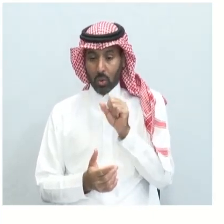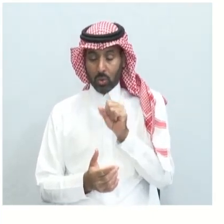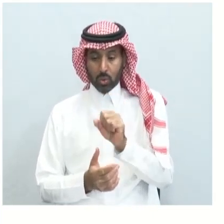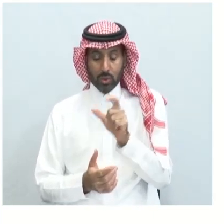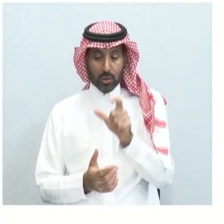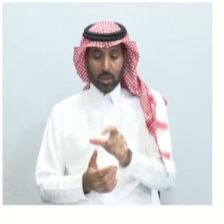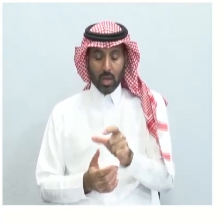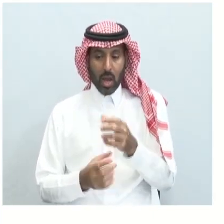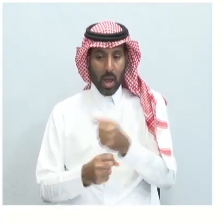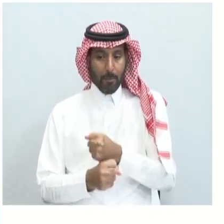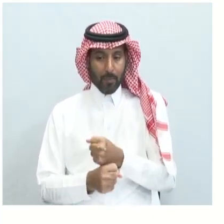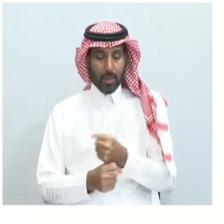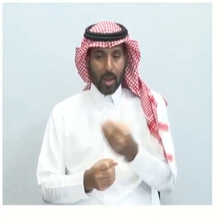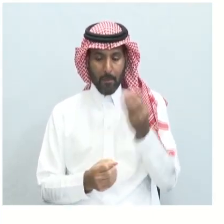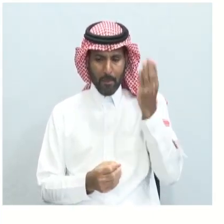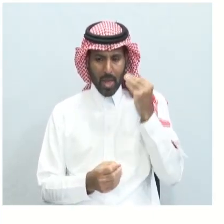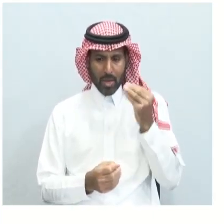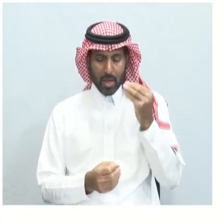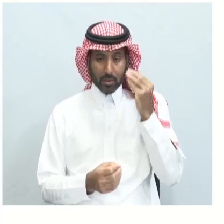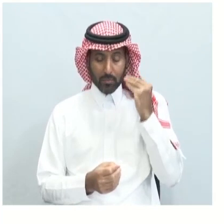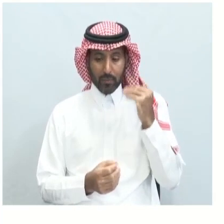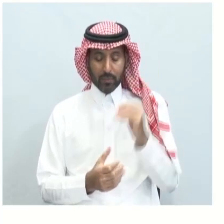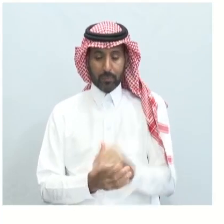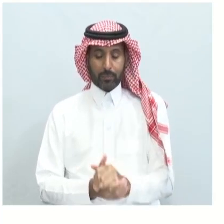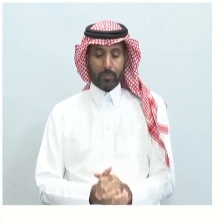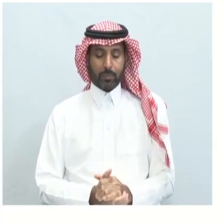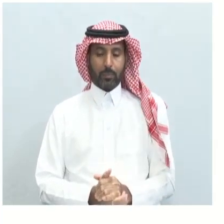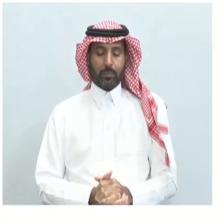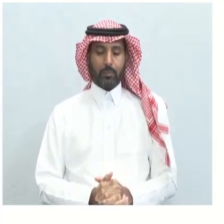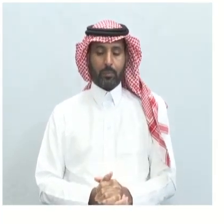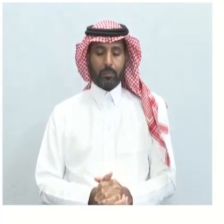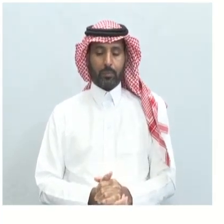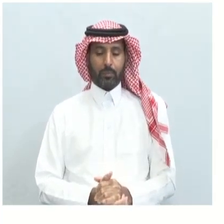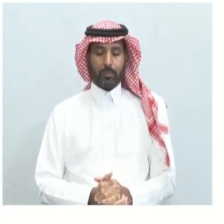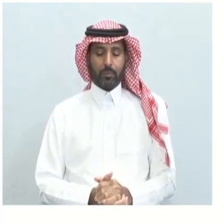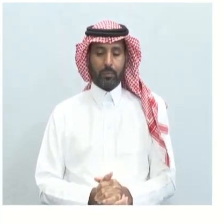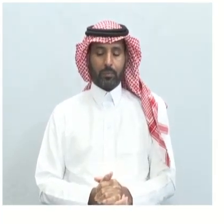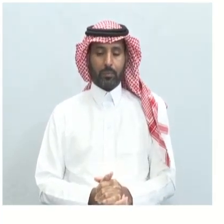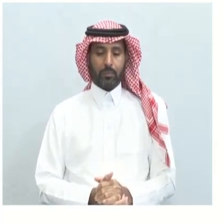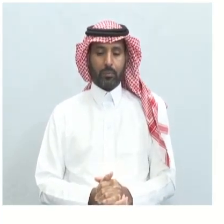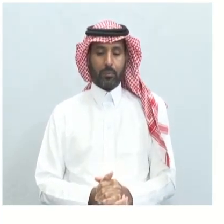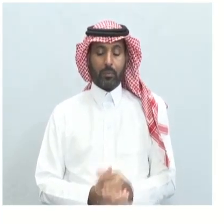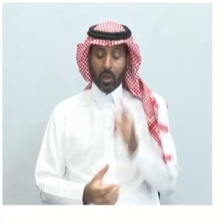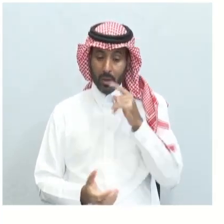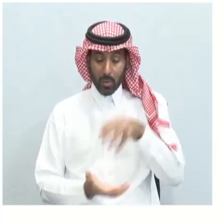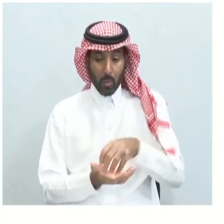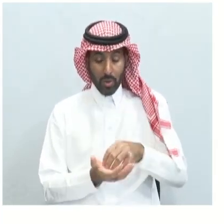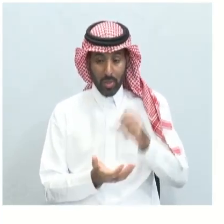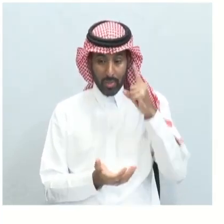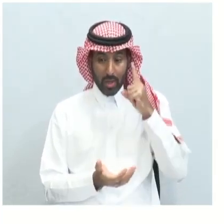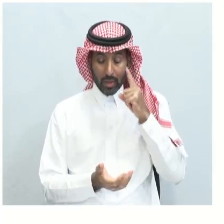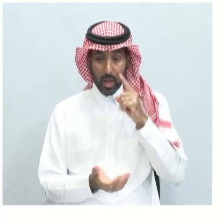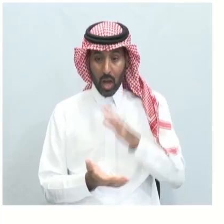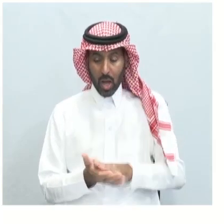في حال حدوث اي اختراق او هجوم من قبل المهاجمين قد تتعرض المدن الذكيه ايضا